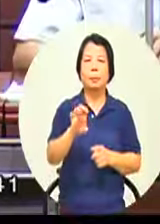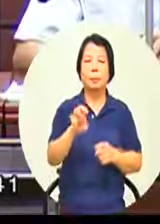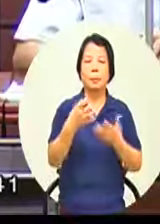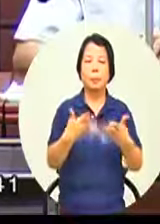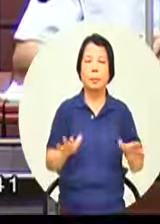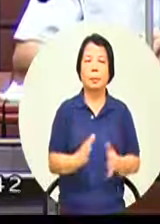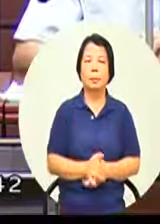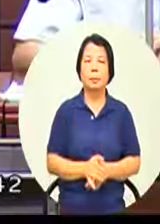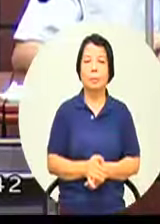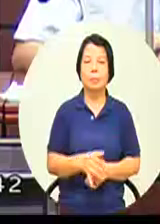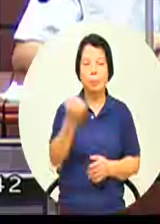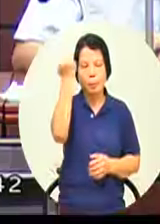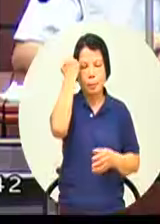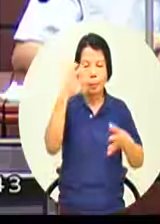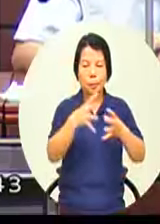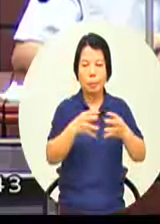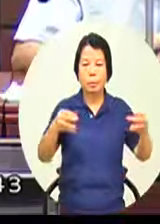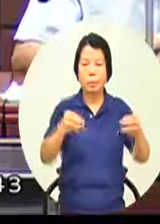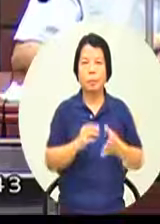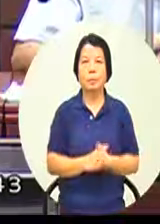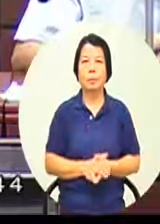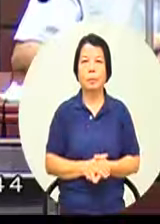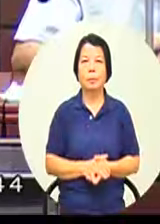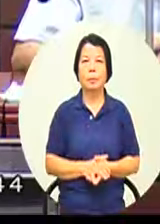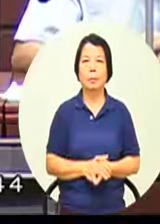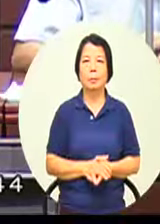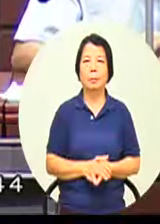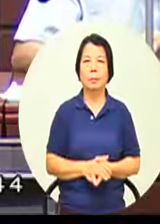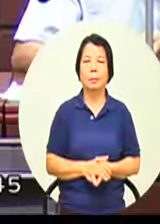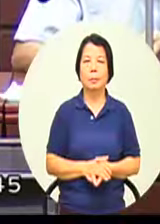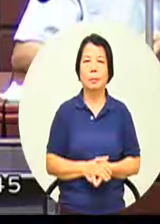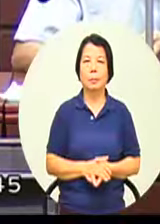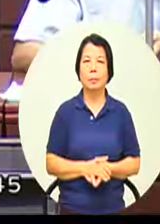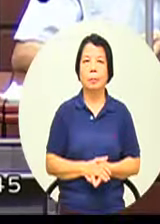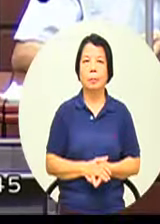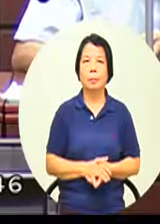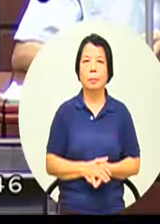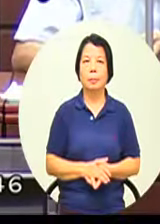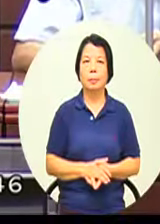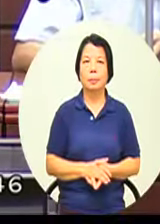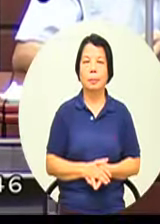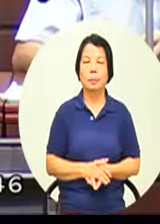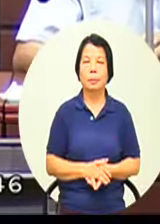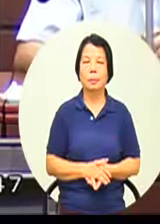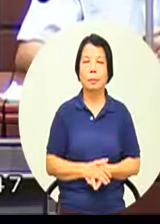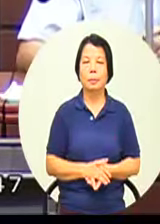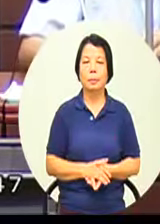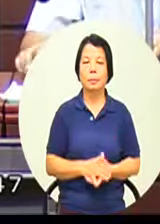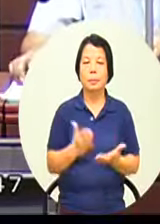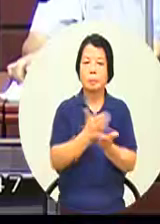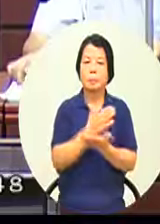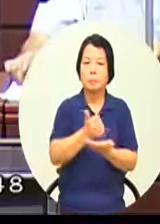呢？ 苦瓜的时候，因为我这里是那个